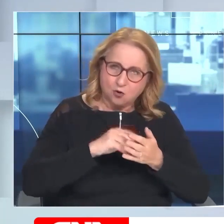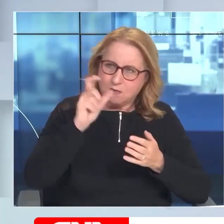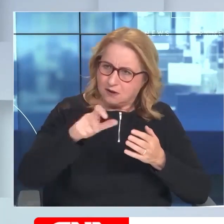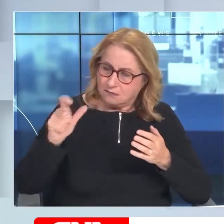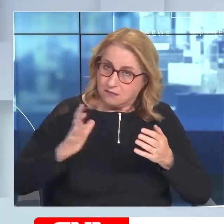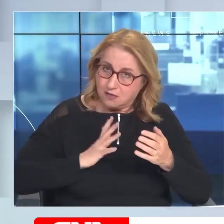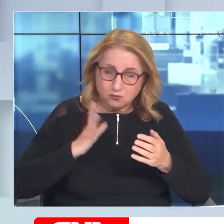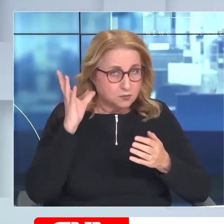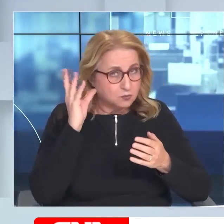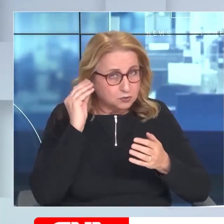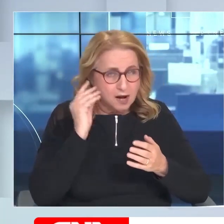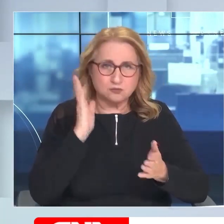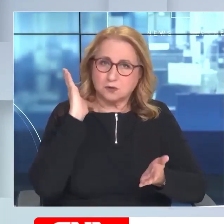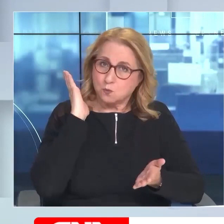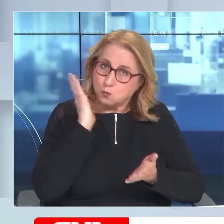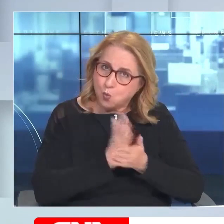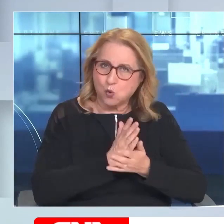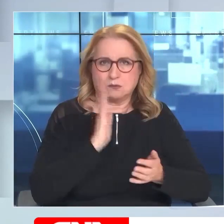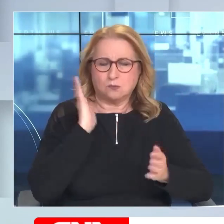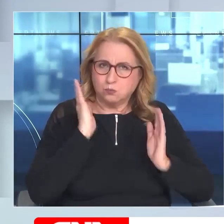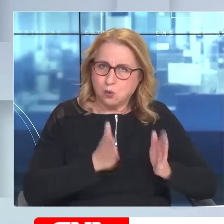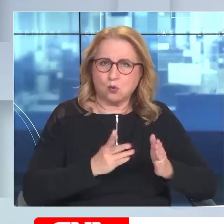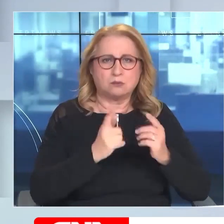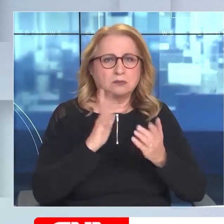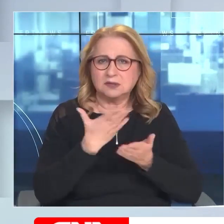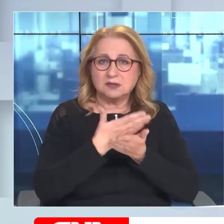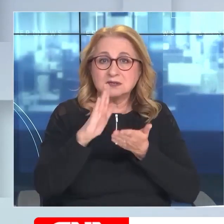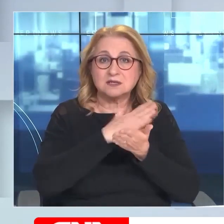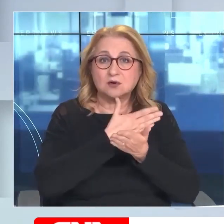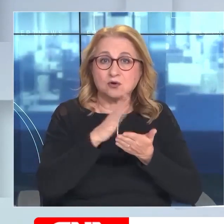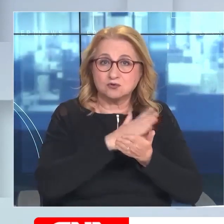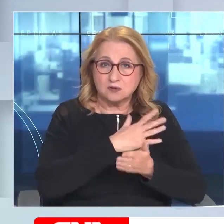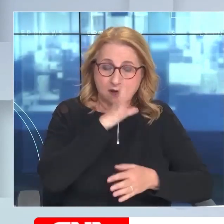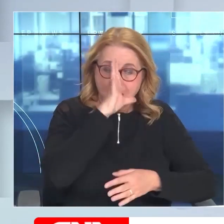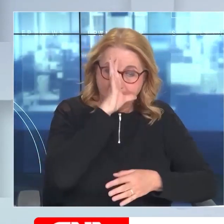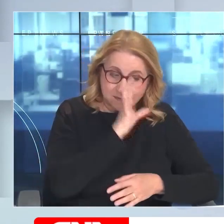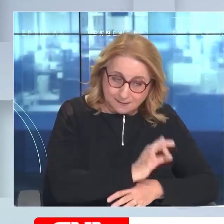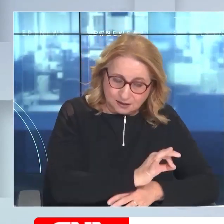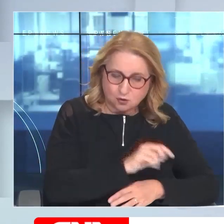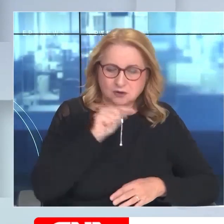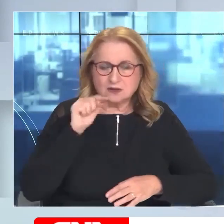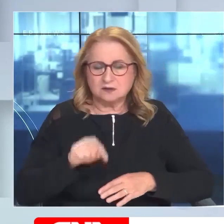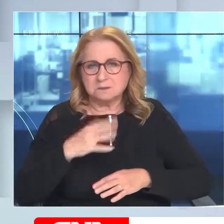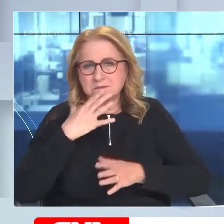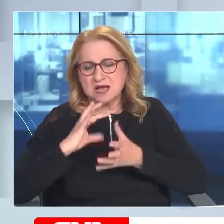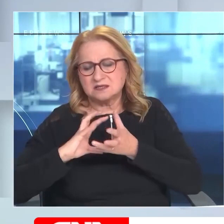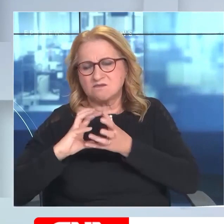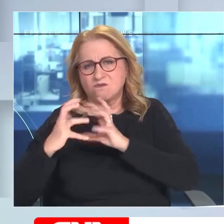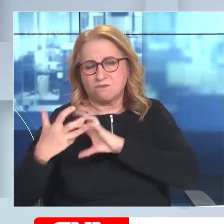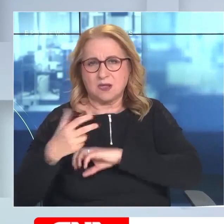ξεχωρίσουν την πραγματικότητα από την διαστρέβλωση της κομματικής δημαγωγίας. Και φυσικά